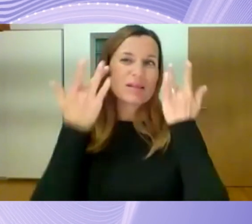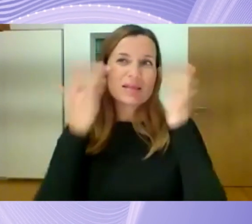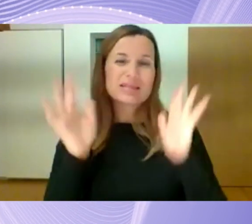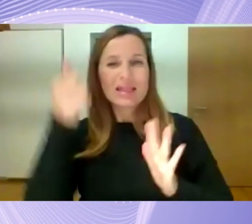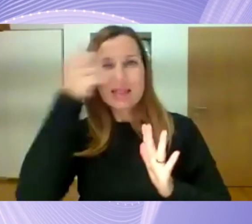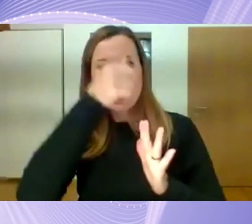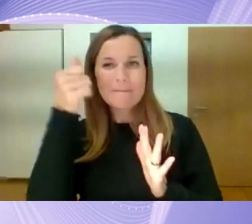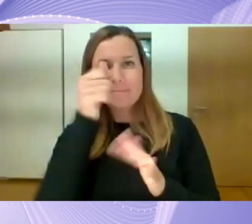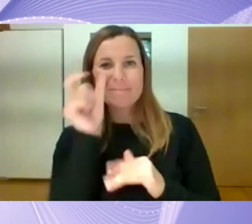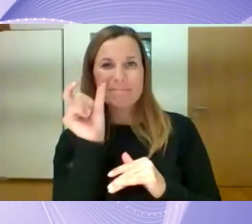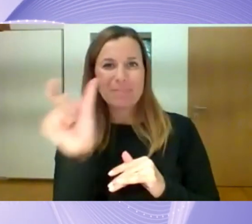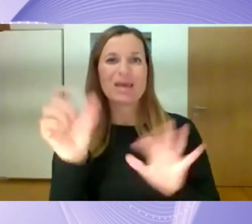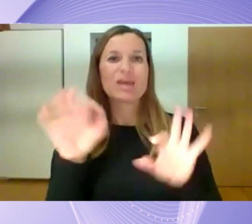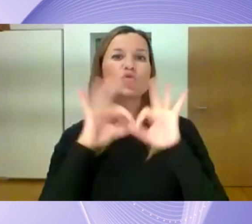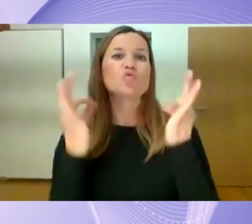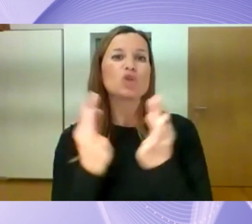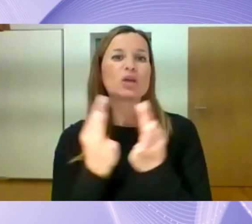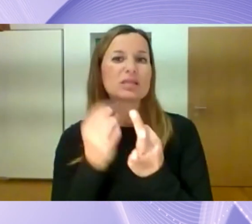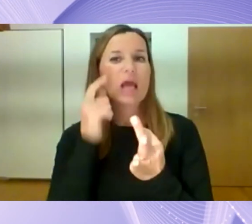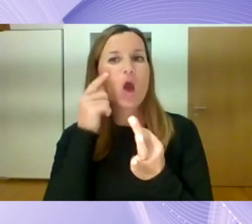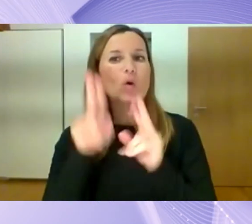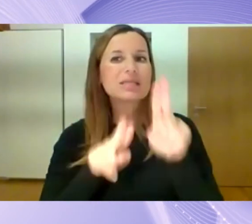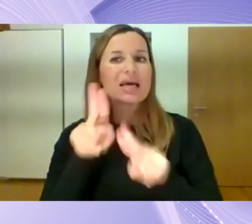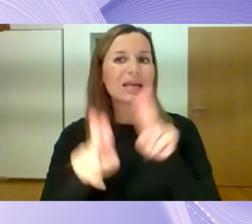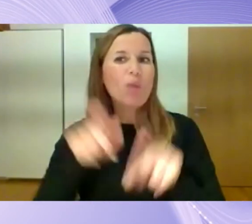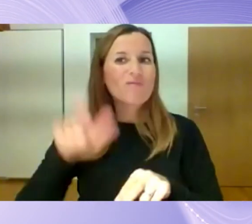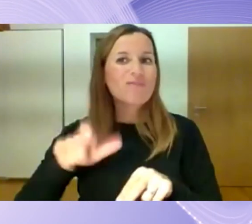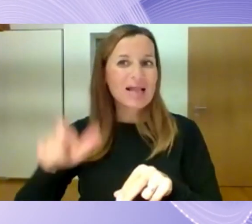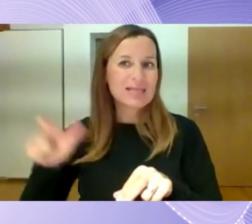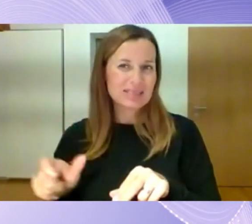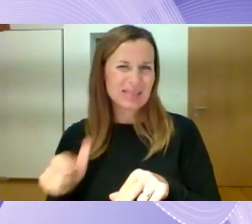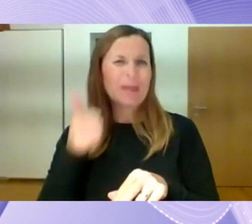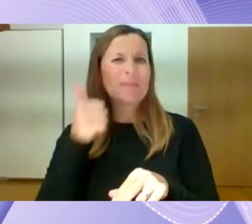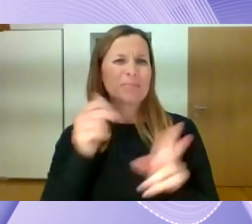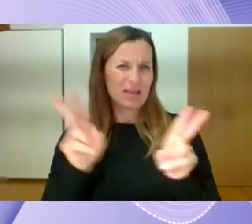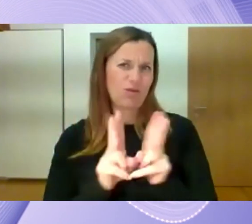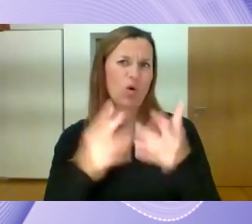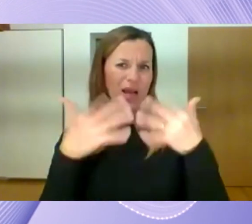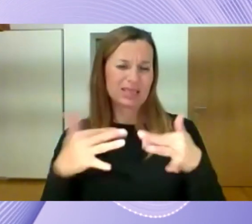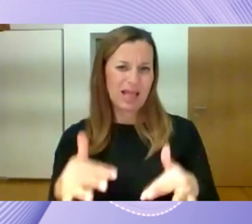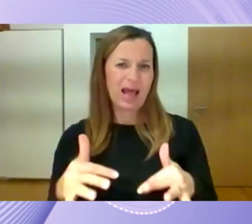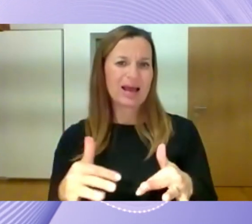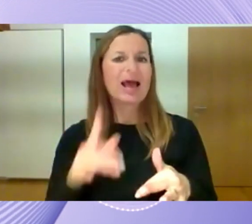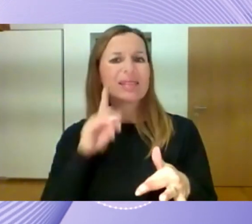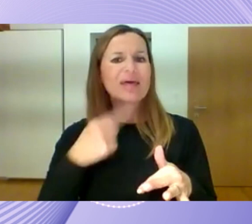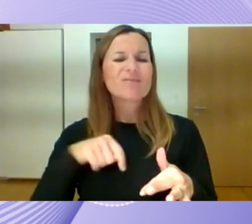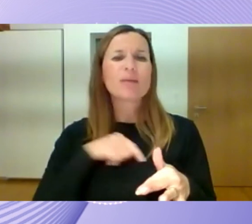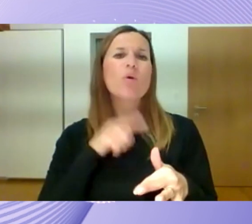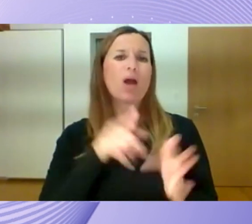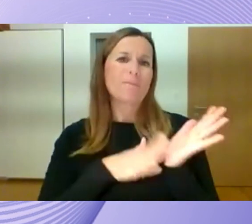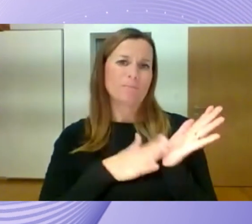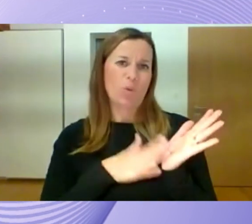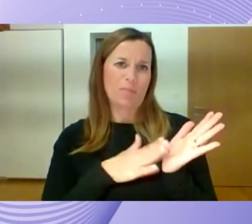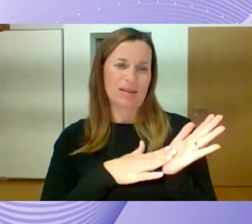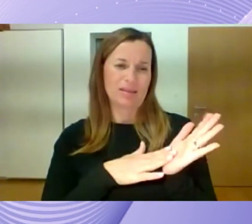oskrbovalci. Tako da najprej razlaga, da vemo, o čem govorimo, da smo vsi na isti strani.